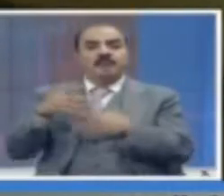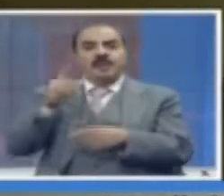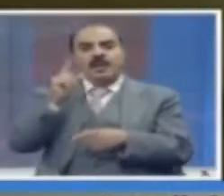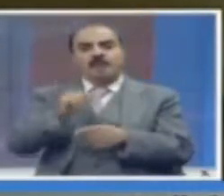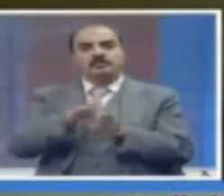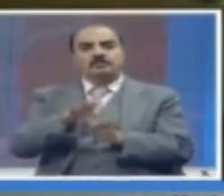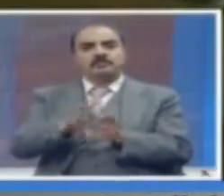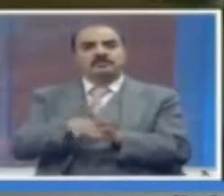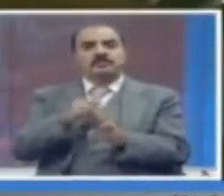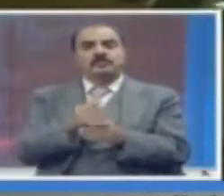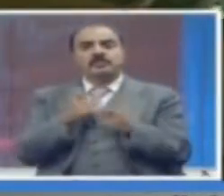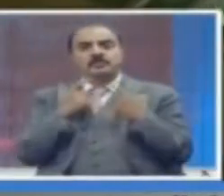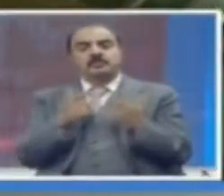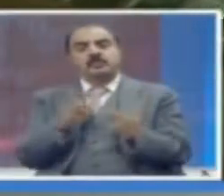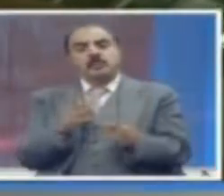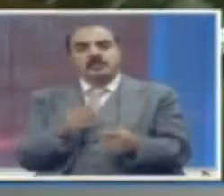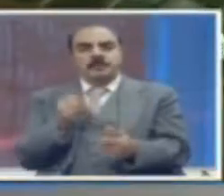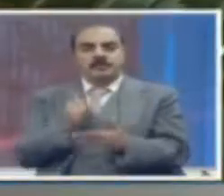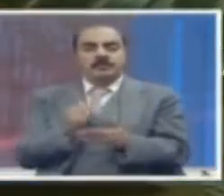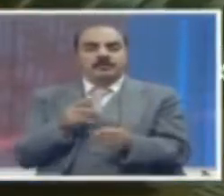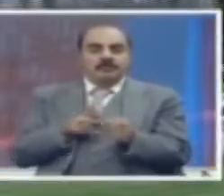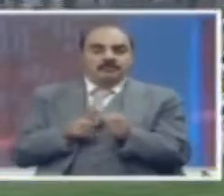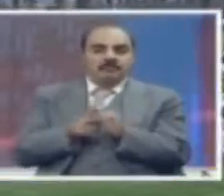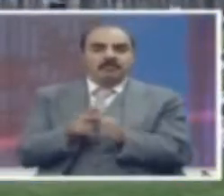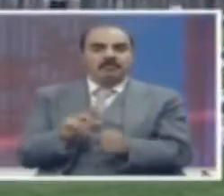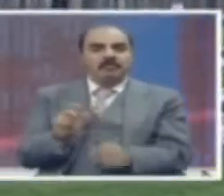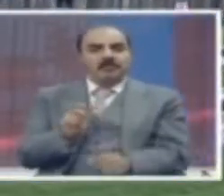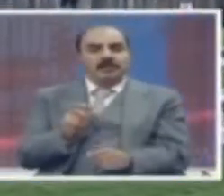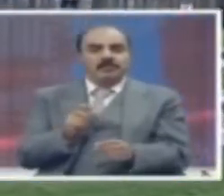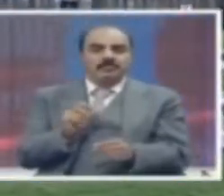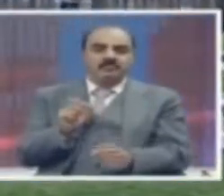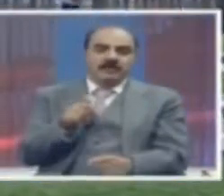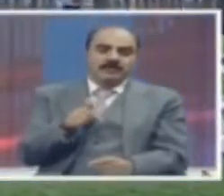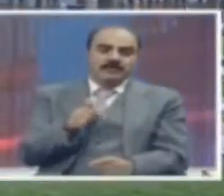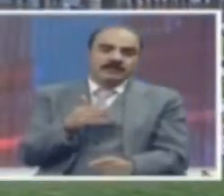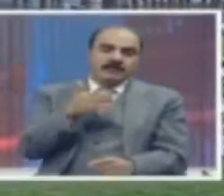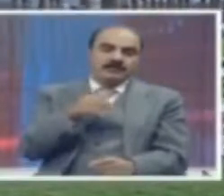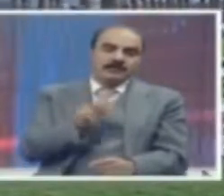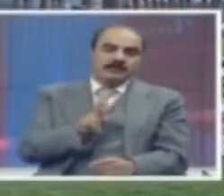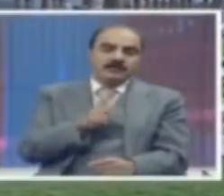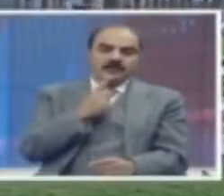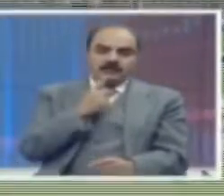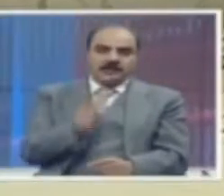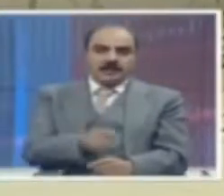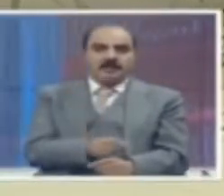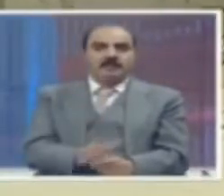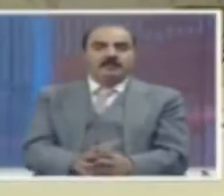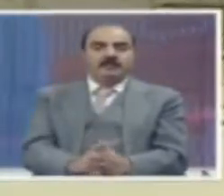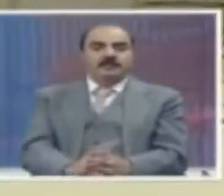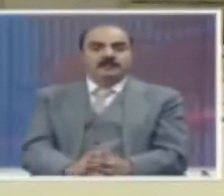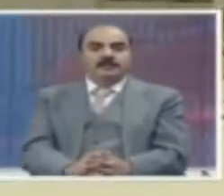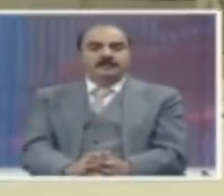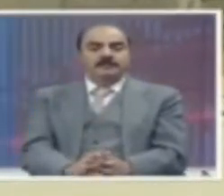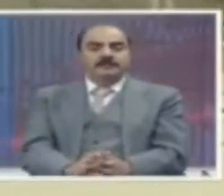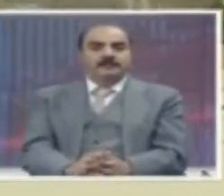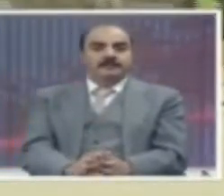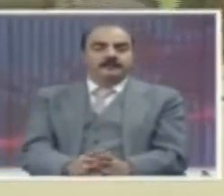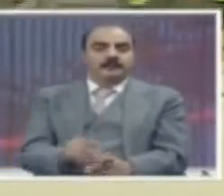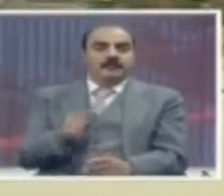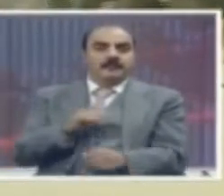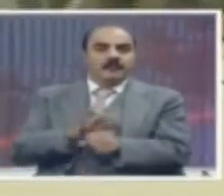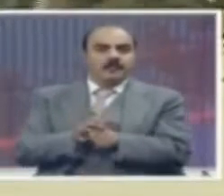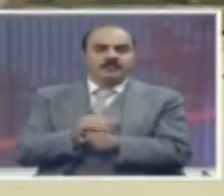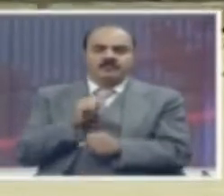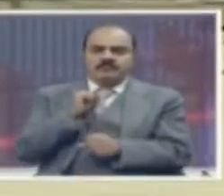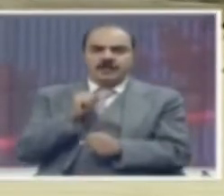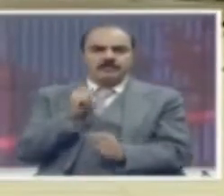الكبير الذي من المقرر أن يفتتح في النصف الثاني من العام الجاري. رغم جائحة كورونا